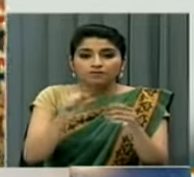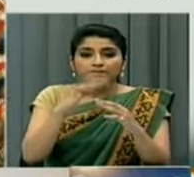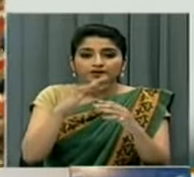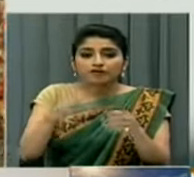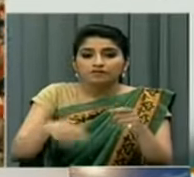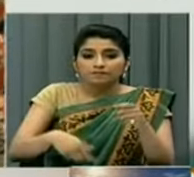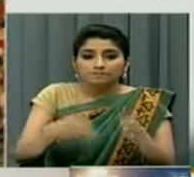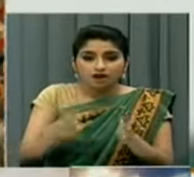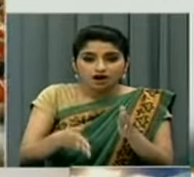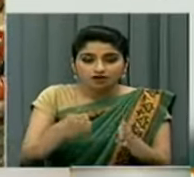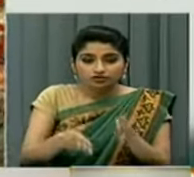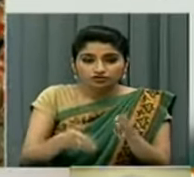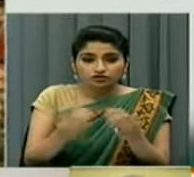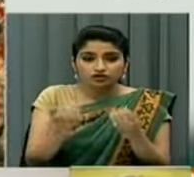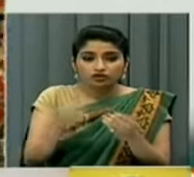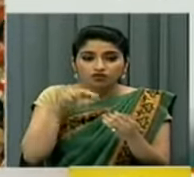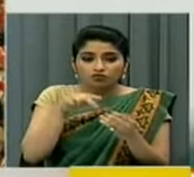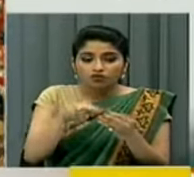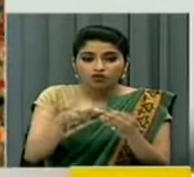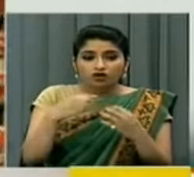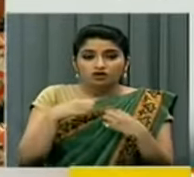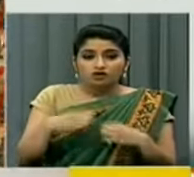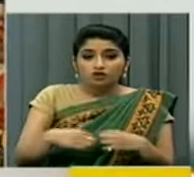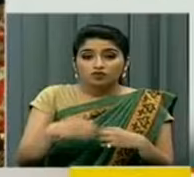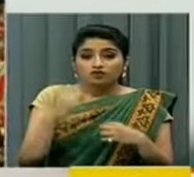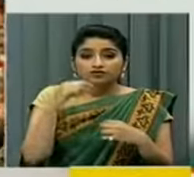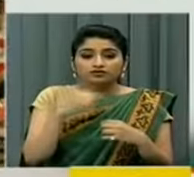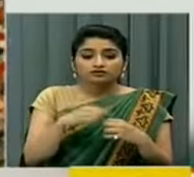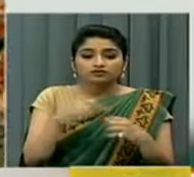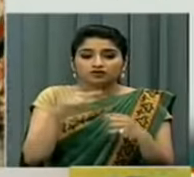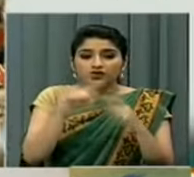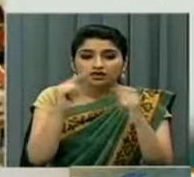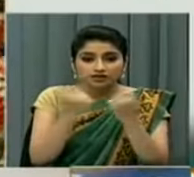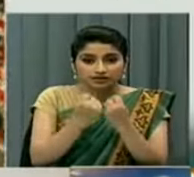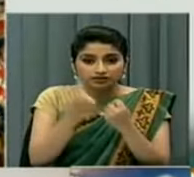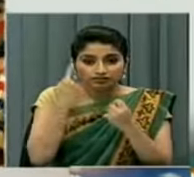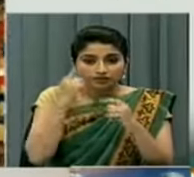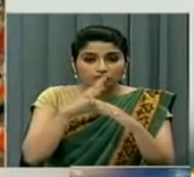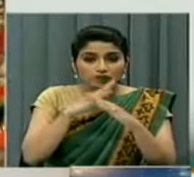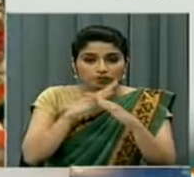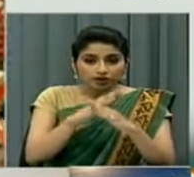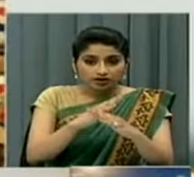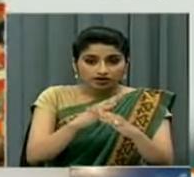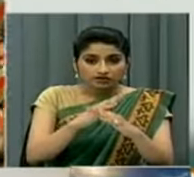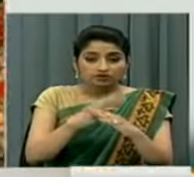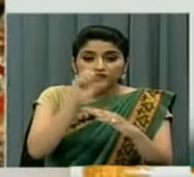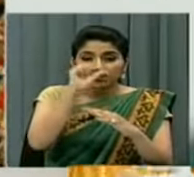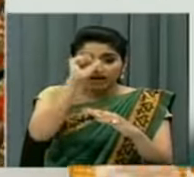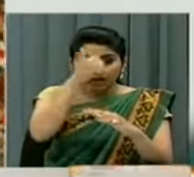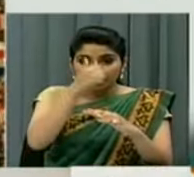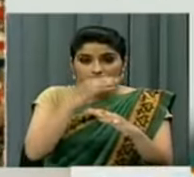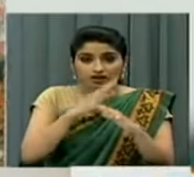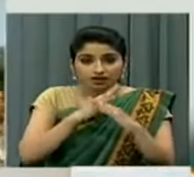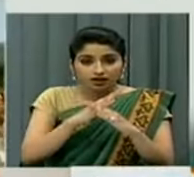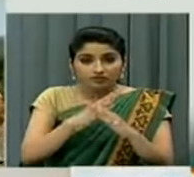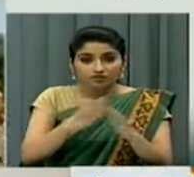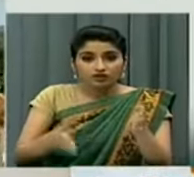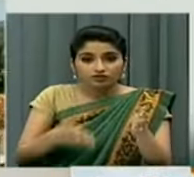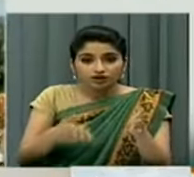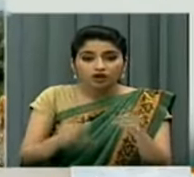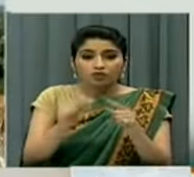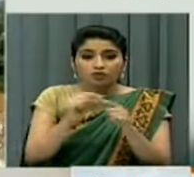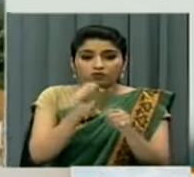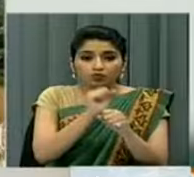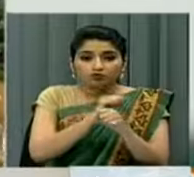हैं, लाइनें उड़ा दी जाती हैं। तो सिक्योरिटी के एंगल से रेल, खासकर इसकी तो रेलवे प्रोटेक्शन फोर्स मेरे हिसाब से और बड़ी होनी